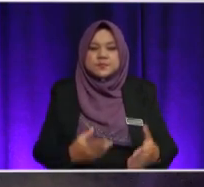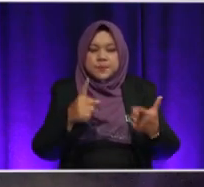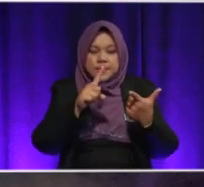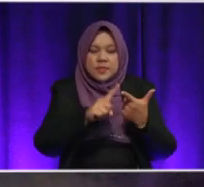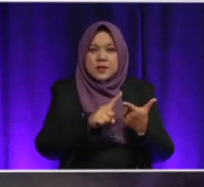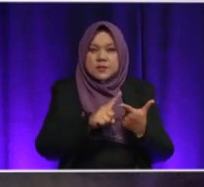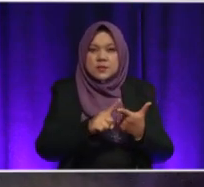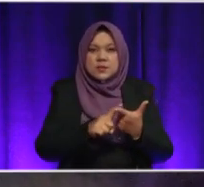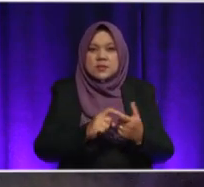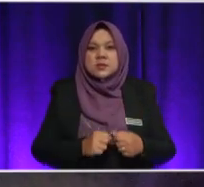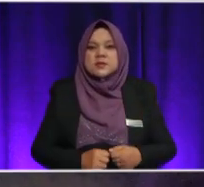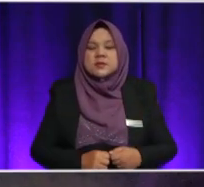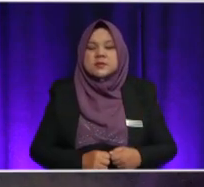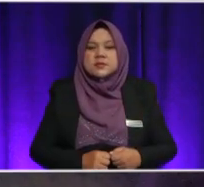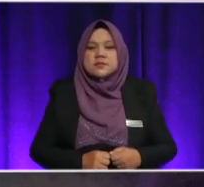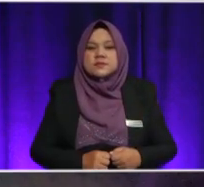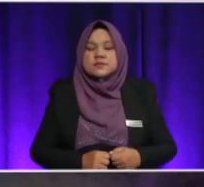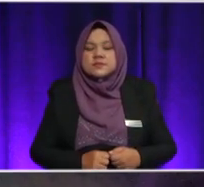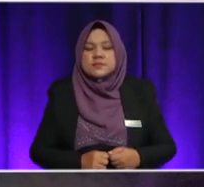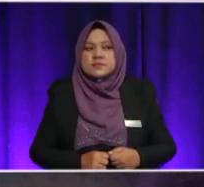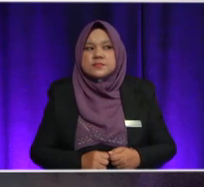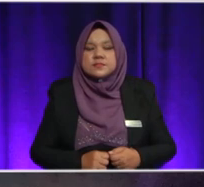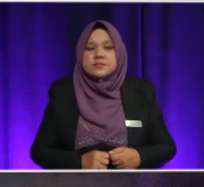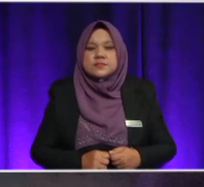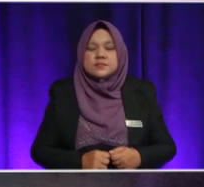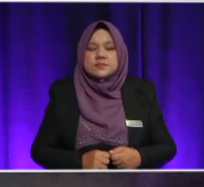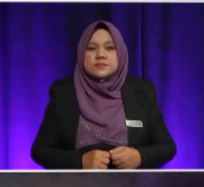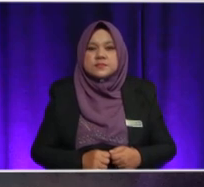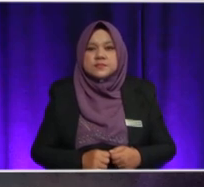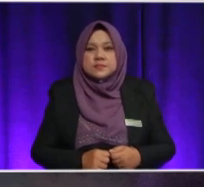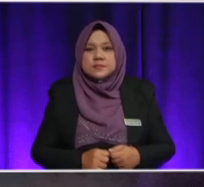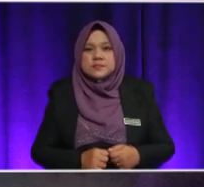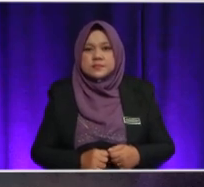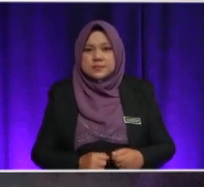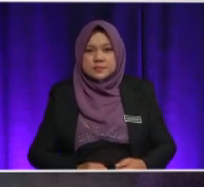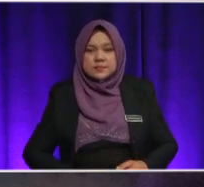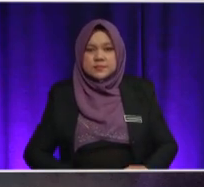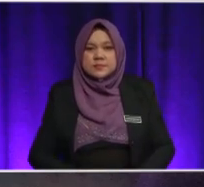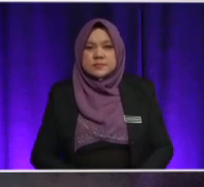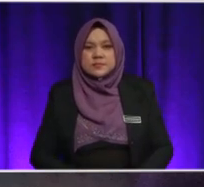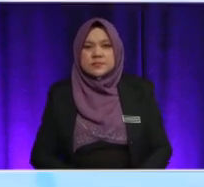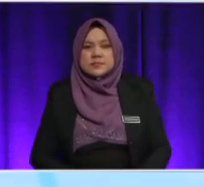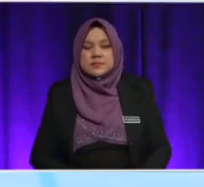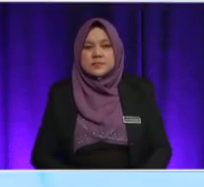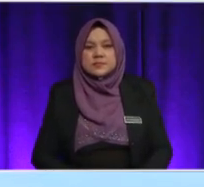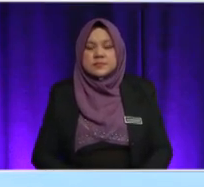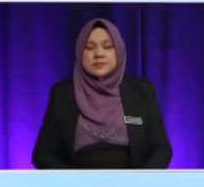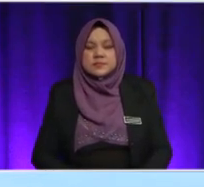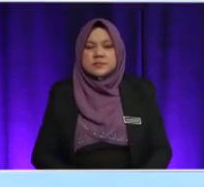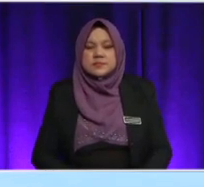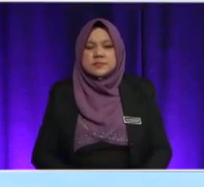yang kedua soal yang kedua tentang obat-obatan juga ya kawan-kawan soalnya